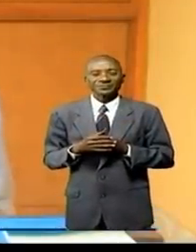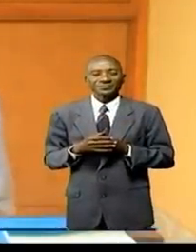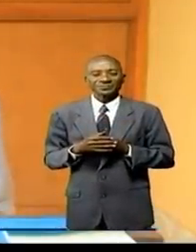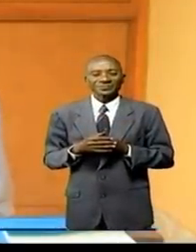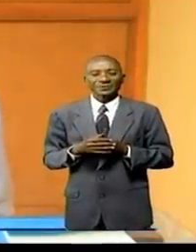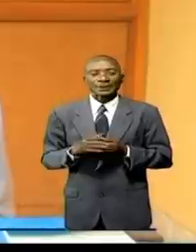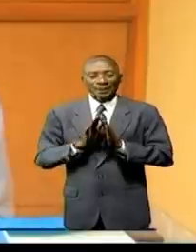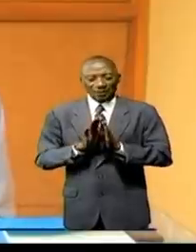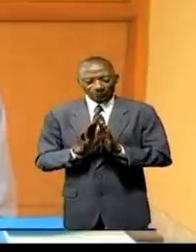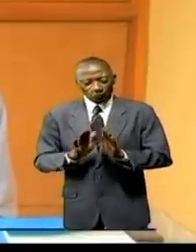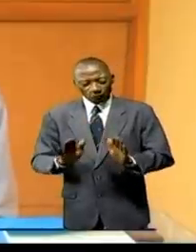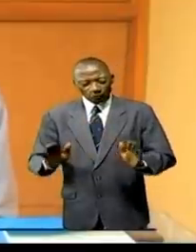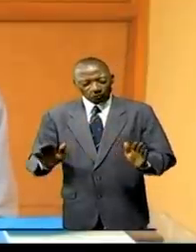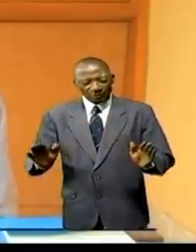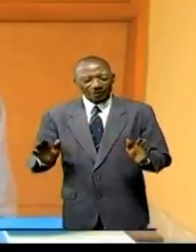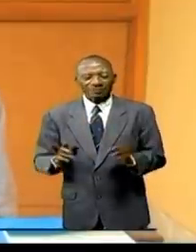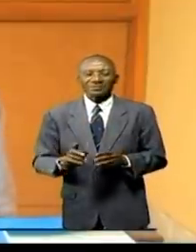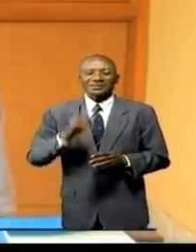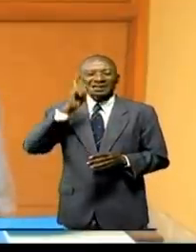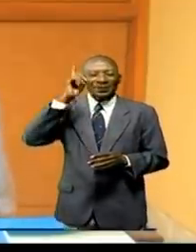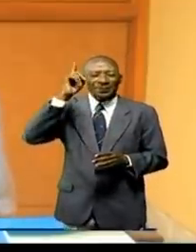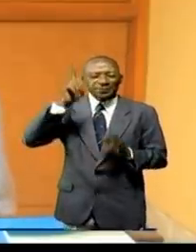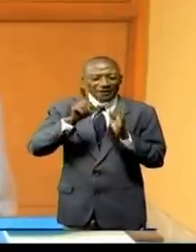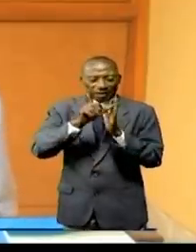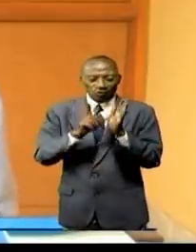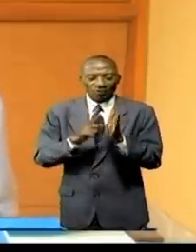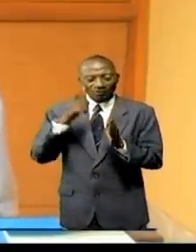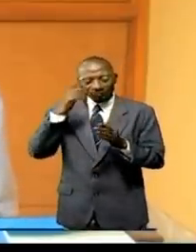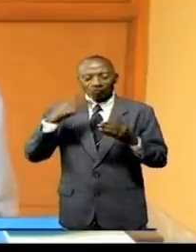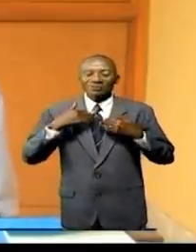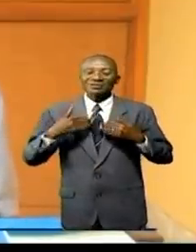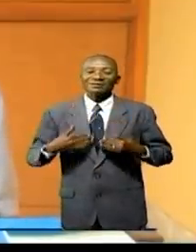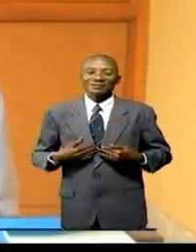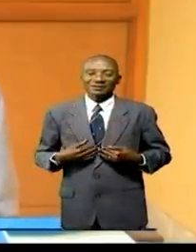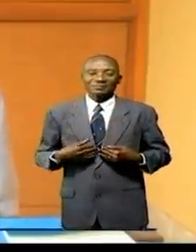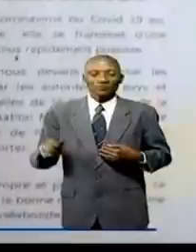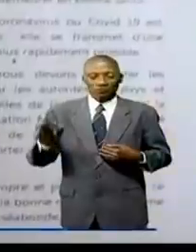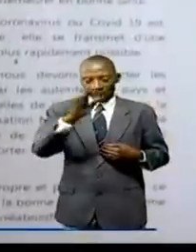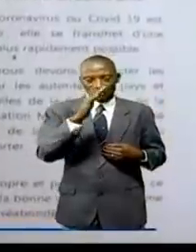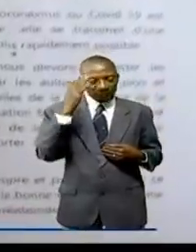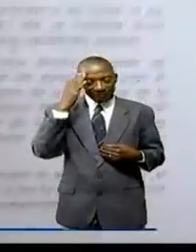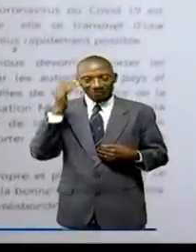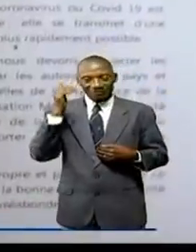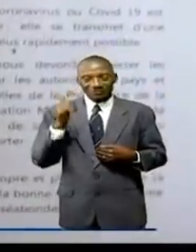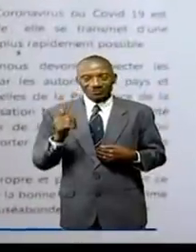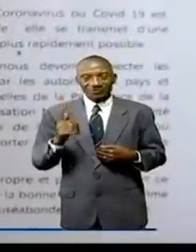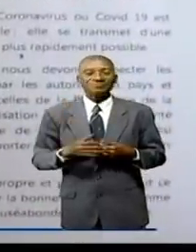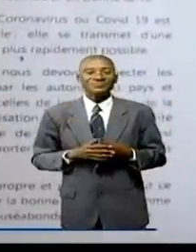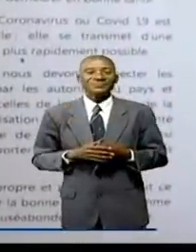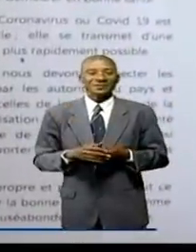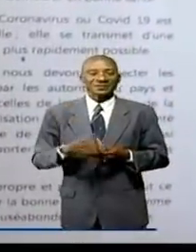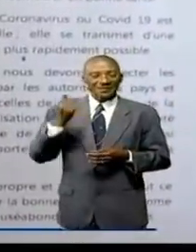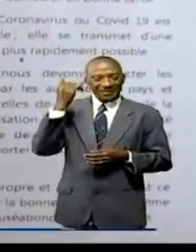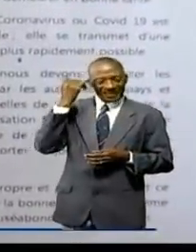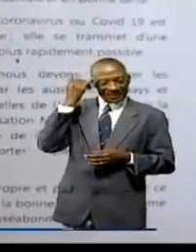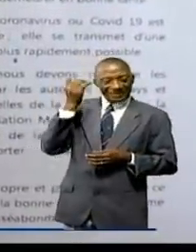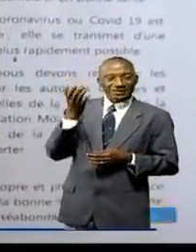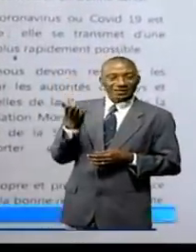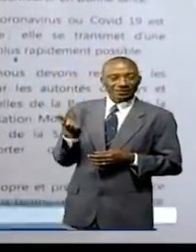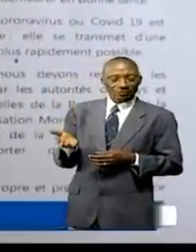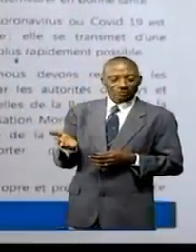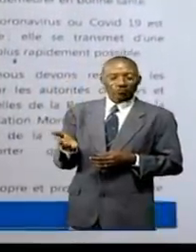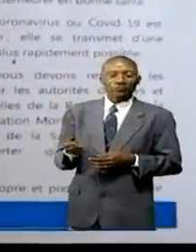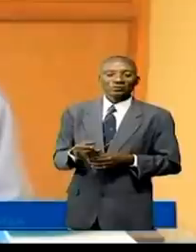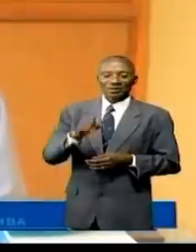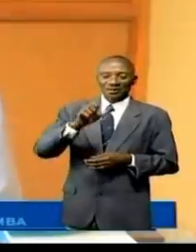c'est la première règle de la bonne santé. Votre milieu de vie, il doit être propre. Cette initiative mérite d'être soutenue